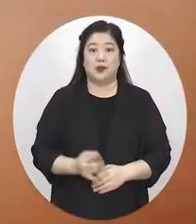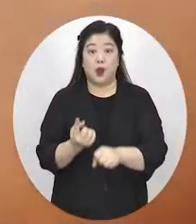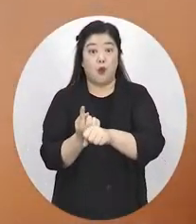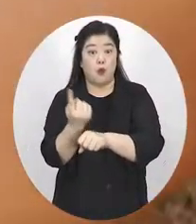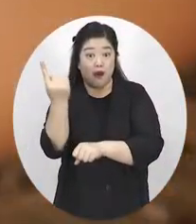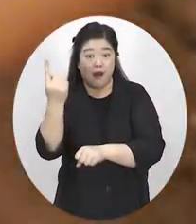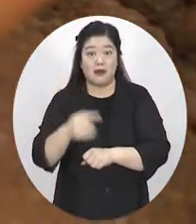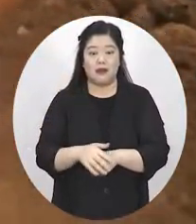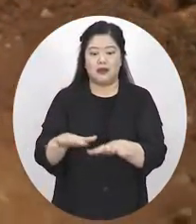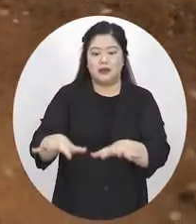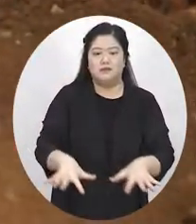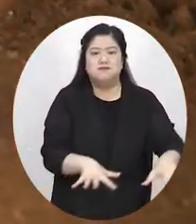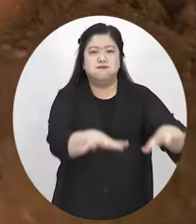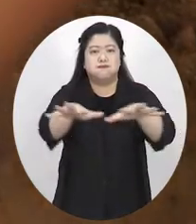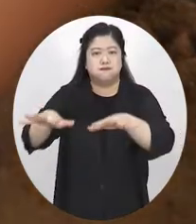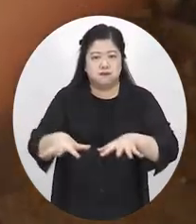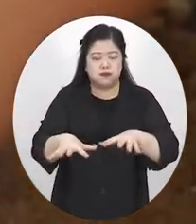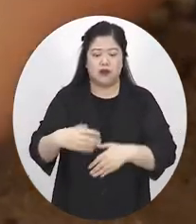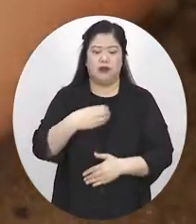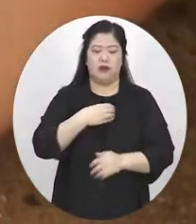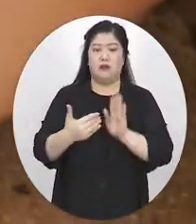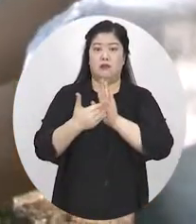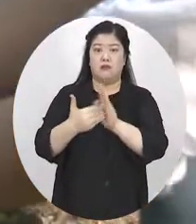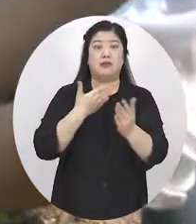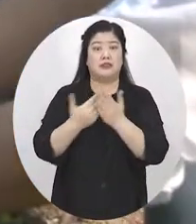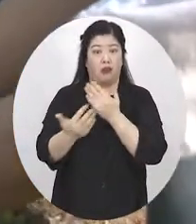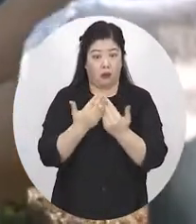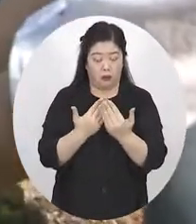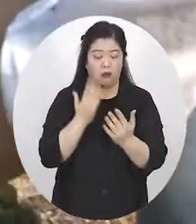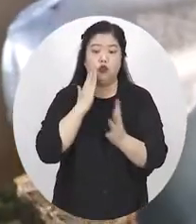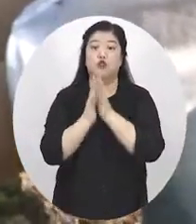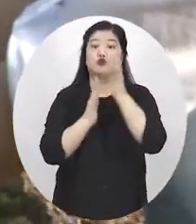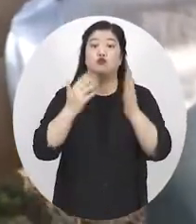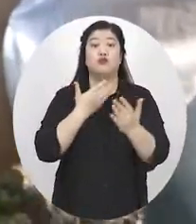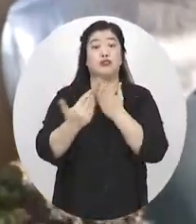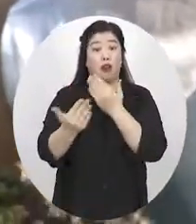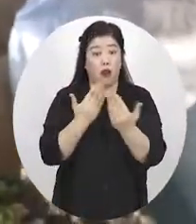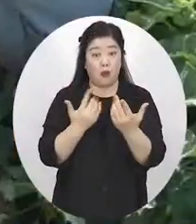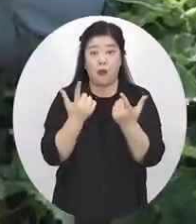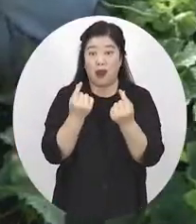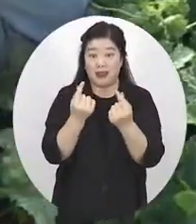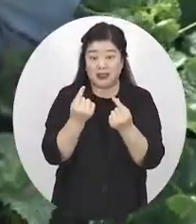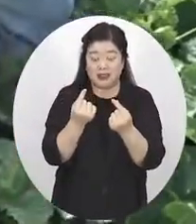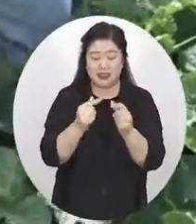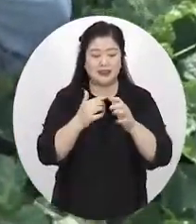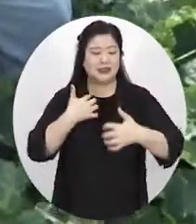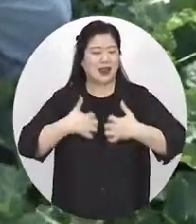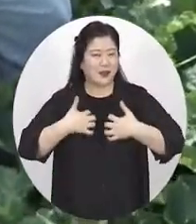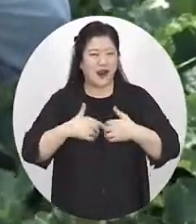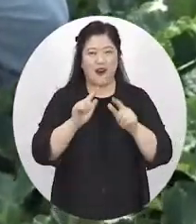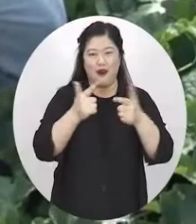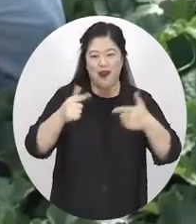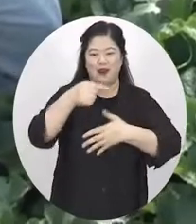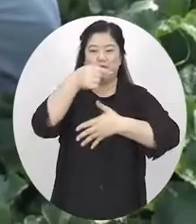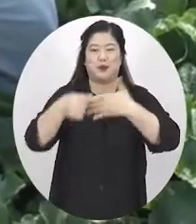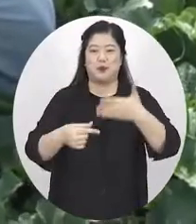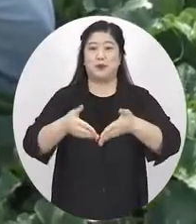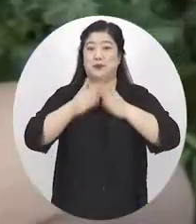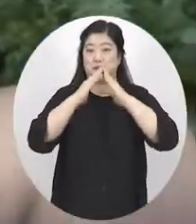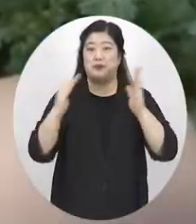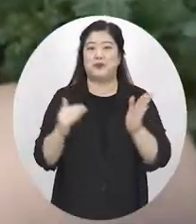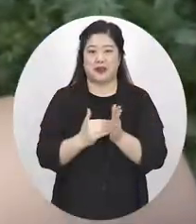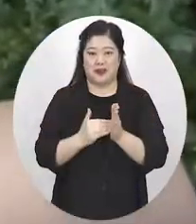갖습니다. 이 밖에도 각 동마다 장담극이, 재난안전체험, 숲체험 등 아이들을 위한 의미있고